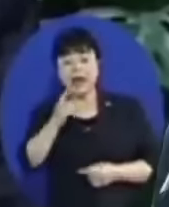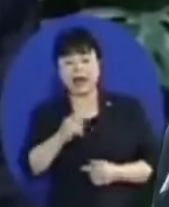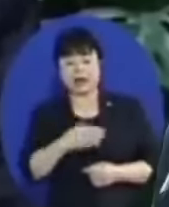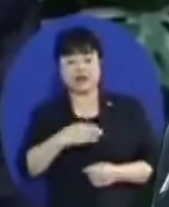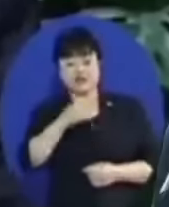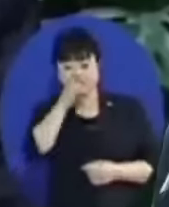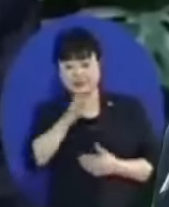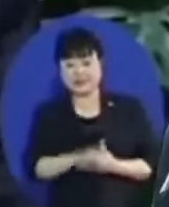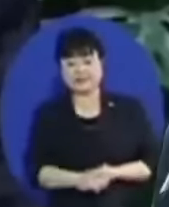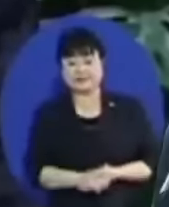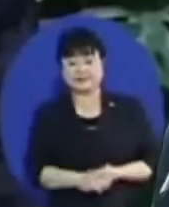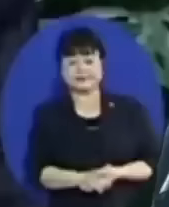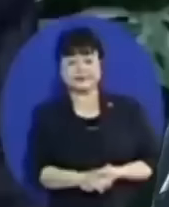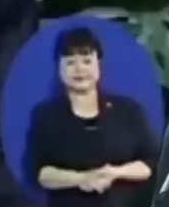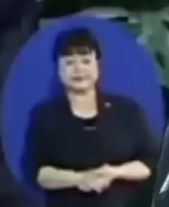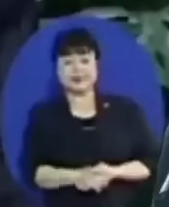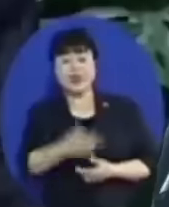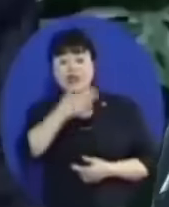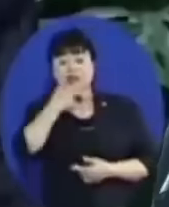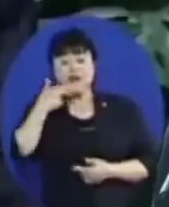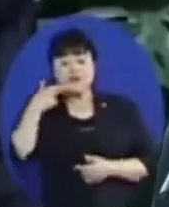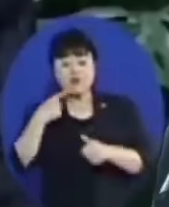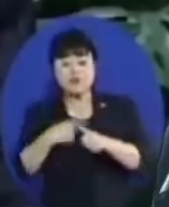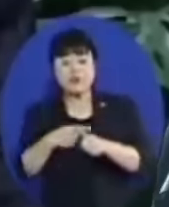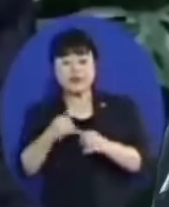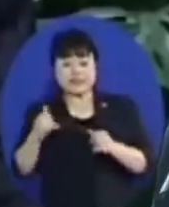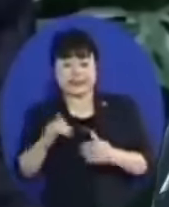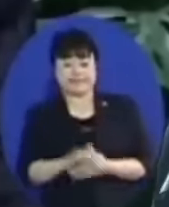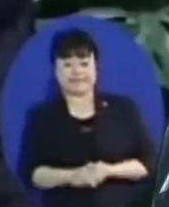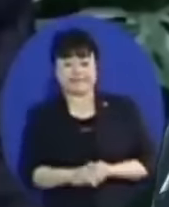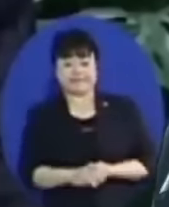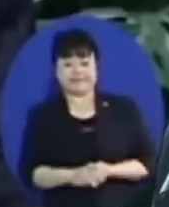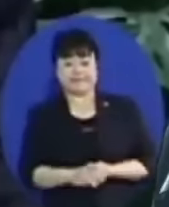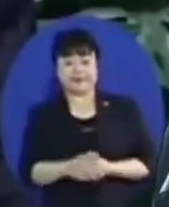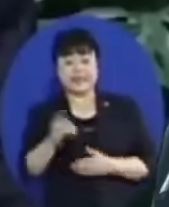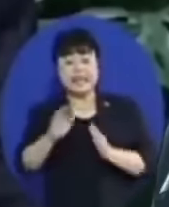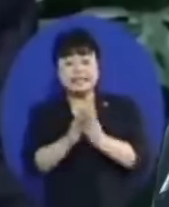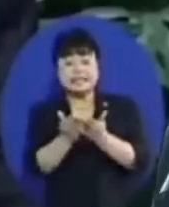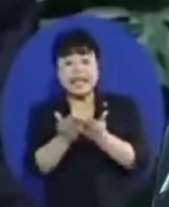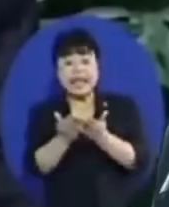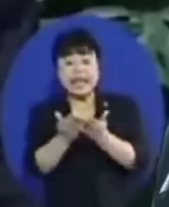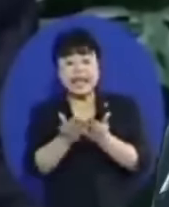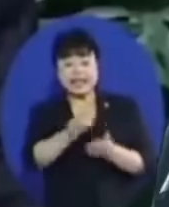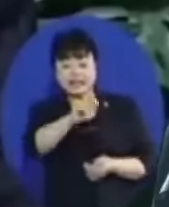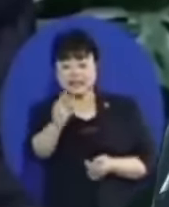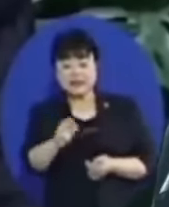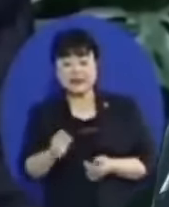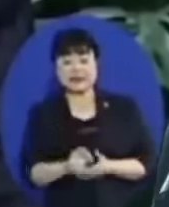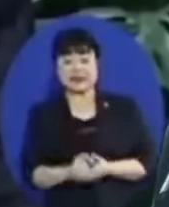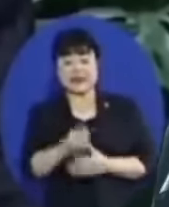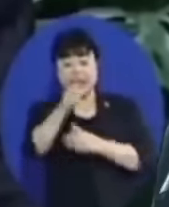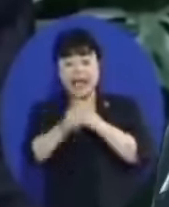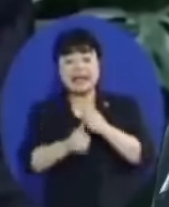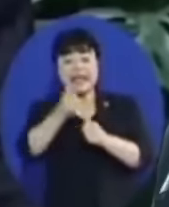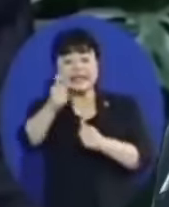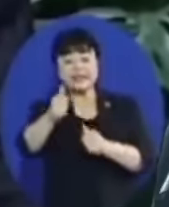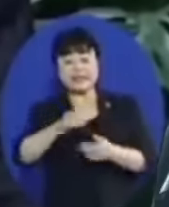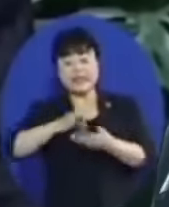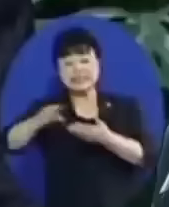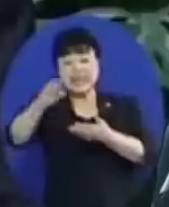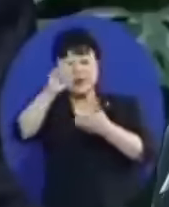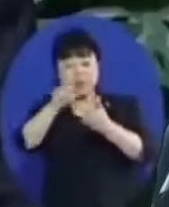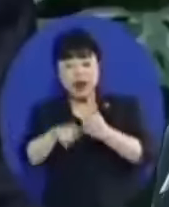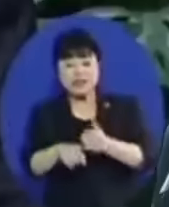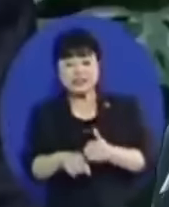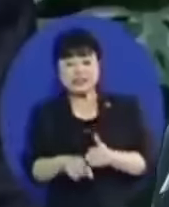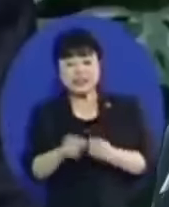읽어본 적이 있습니다. 영국의 비평가 존 러스키는 그의 책 티끌의 윤리에서 하나님이 들어섰을 때